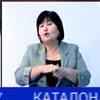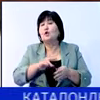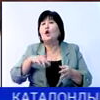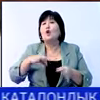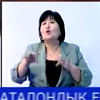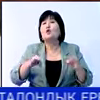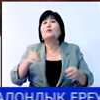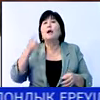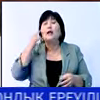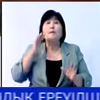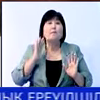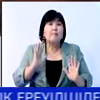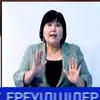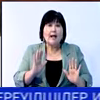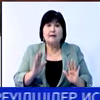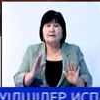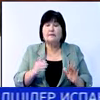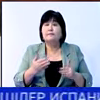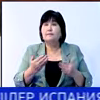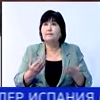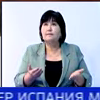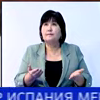жоспарлағанбыз. Бірақ жаңағы